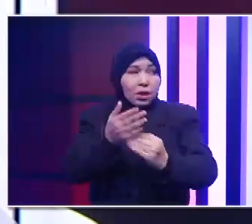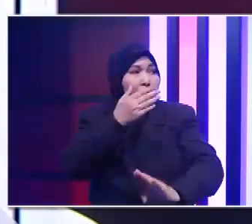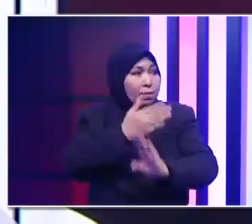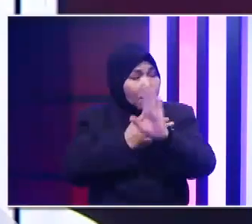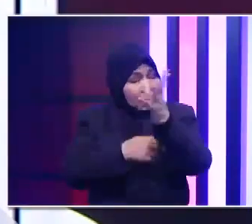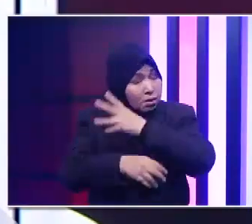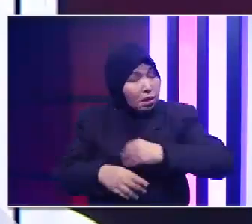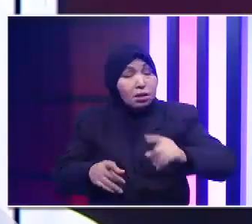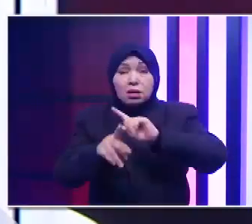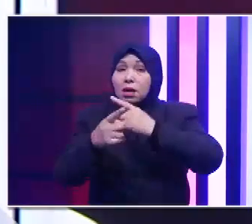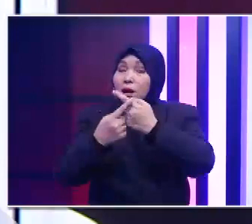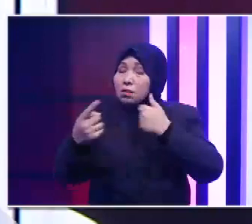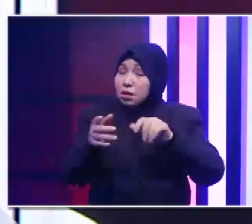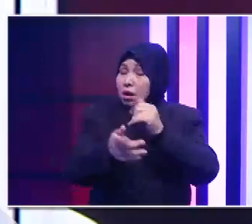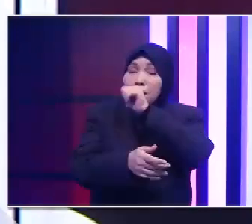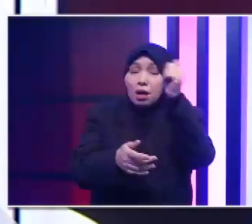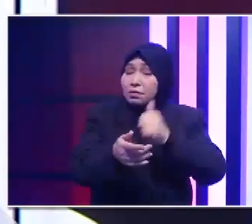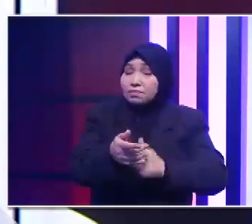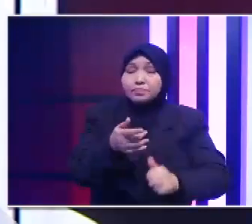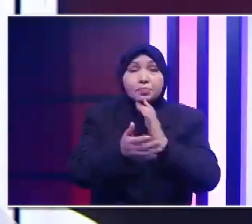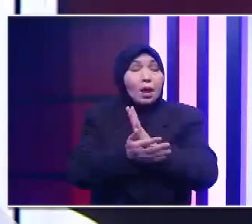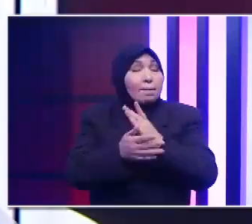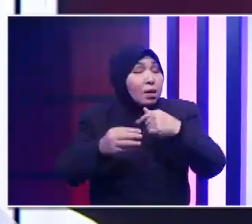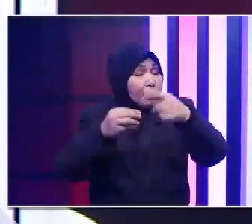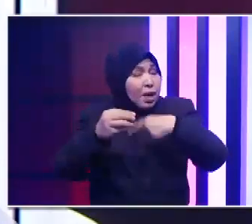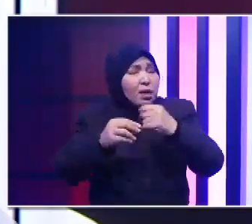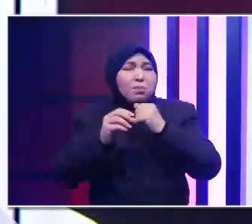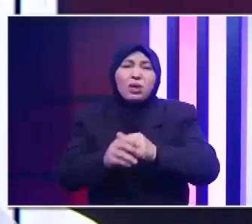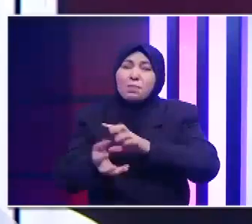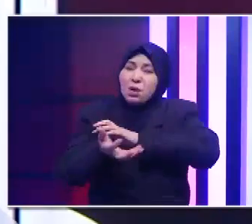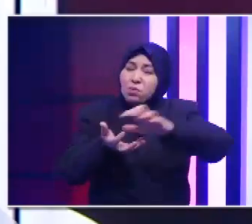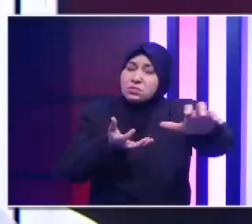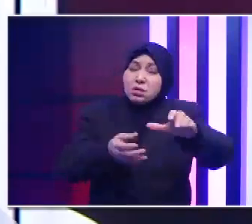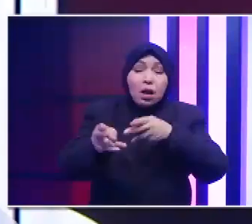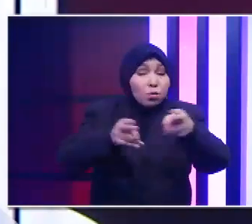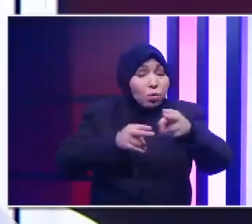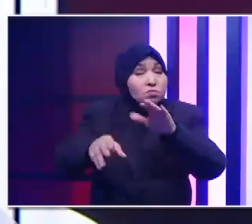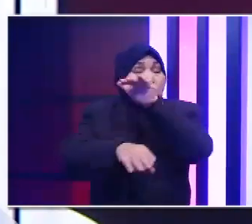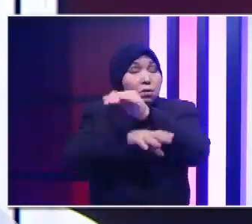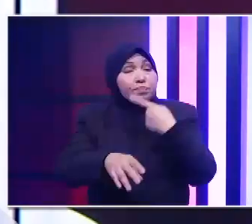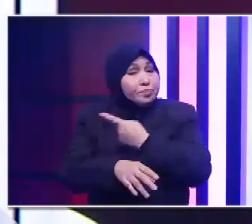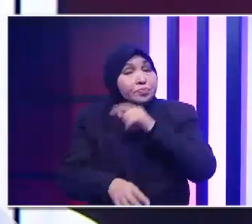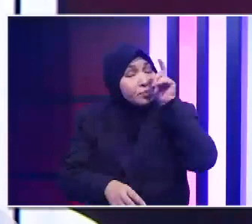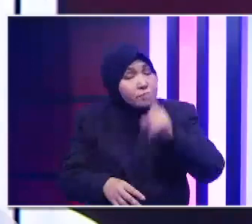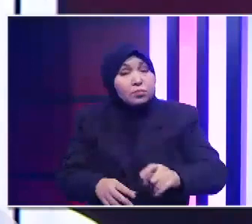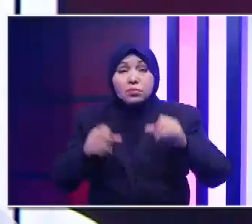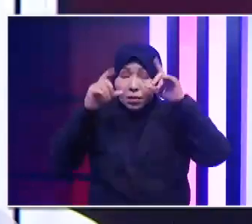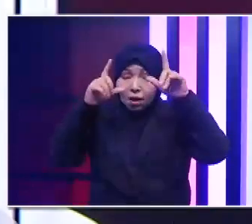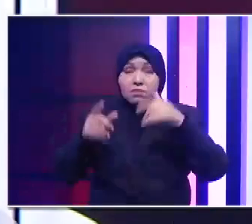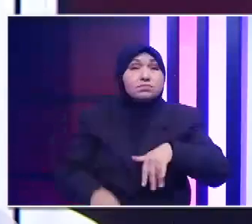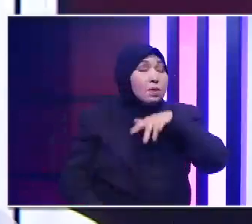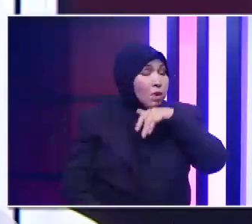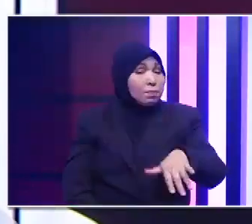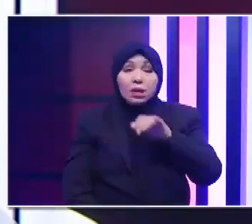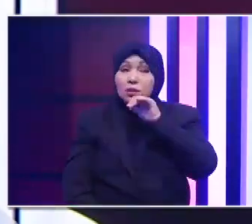dan juga dari sebuah perkara yang boleh mencacatkan urusan-urusan dakwah jadi kita perlu sedap Nabi Shallallahu Alaihi Wa